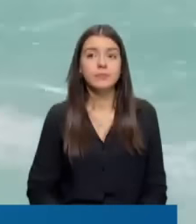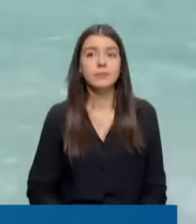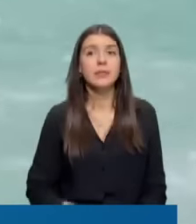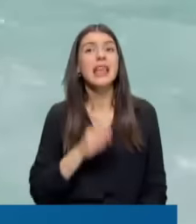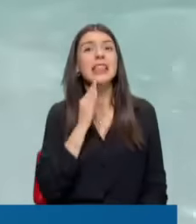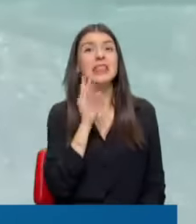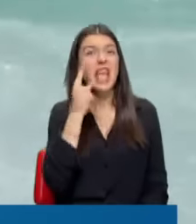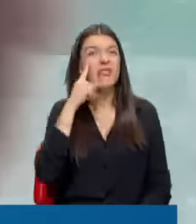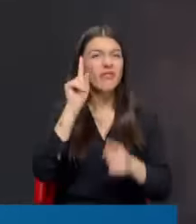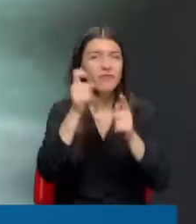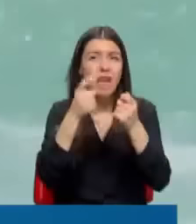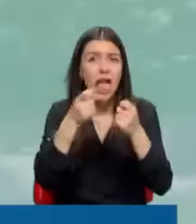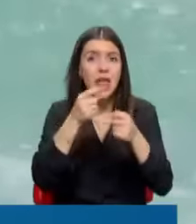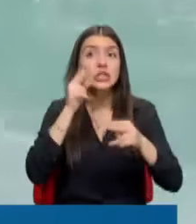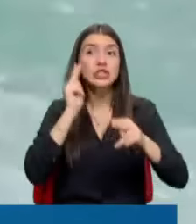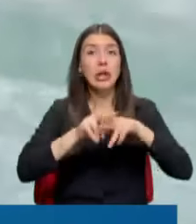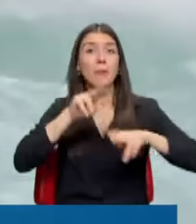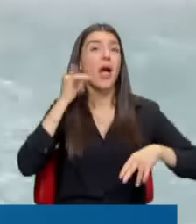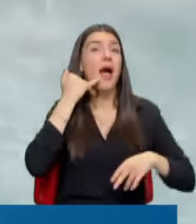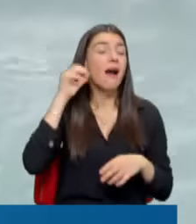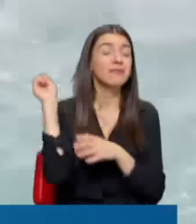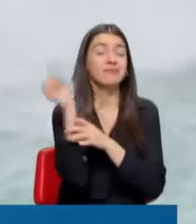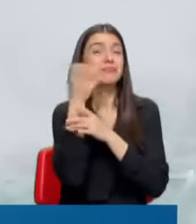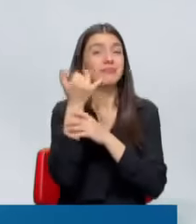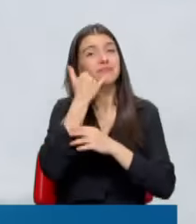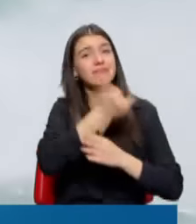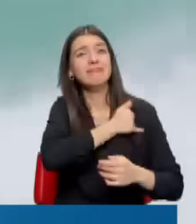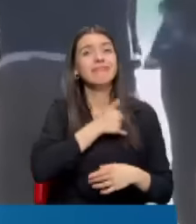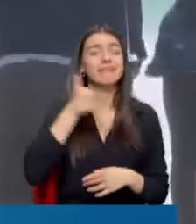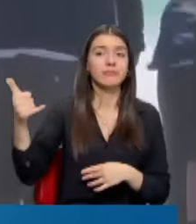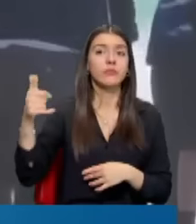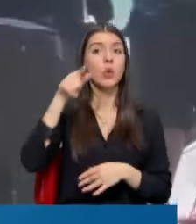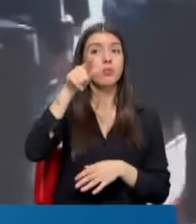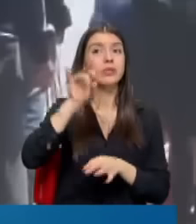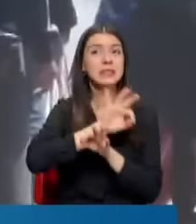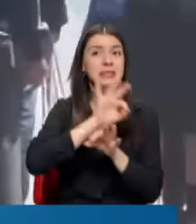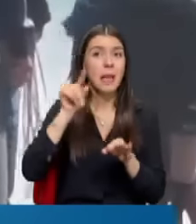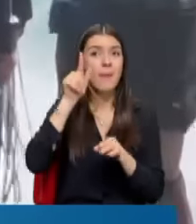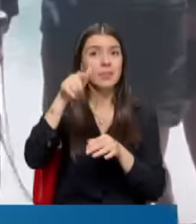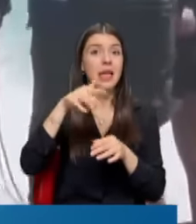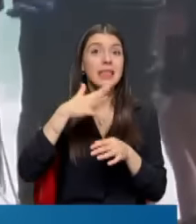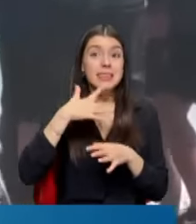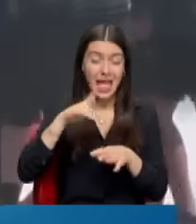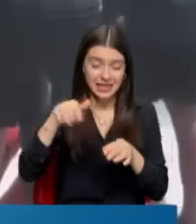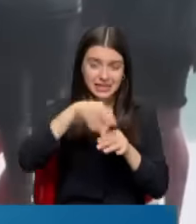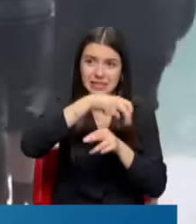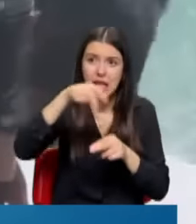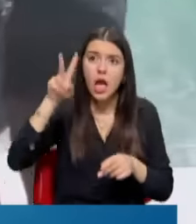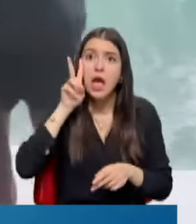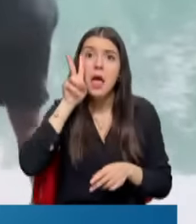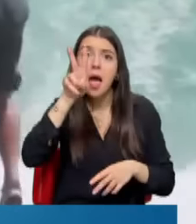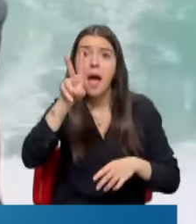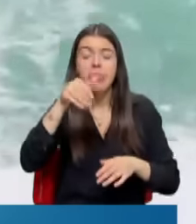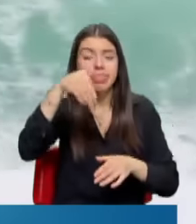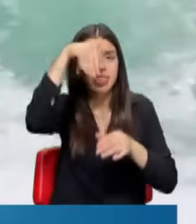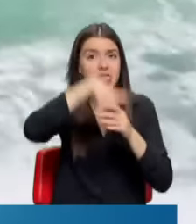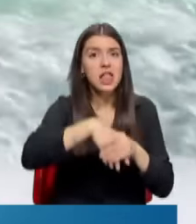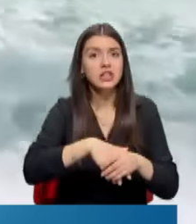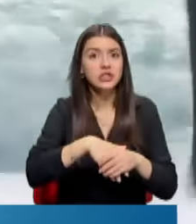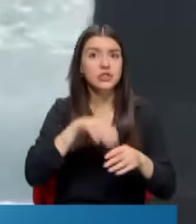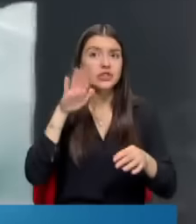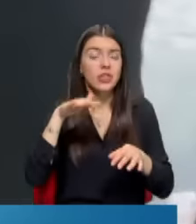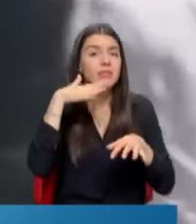Genci fark edenler durumu 112 acil çağrı merkezine bildirdi. Bu sırada sahilde bulunan dalış eğitmeni İbrahim Surduvaç can